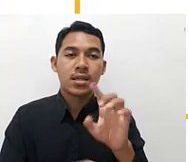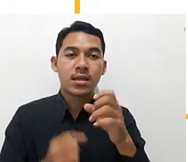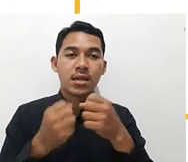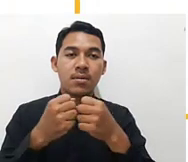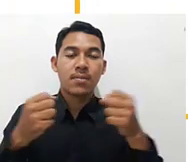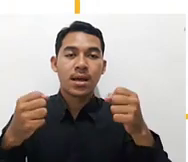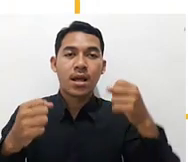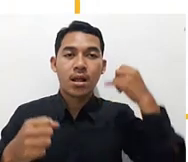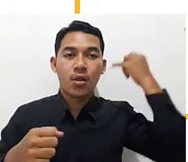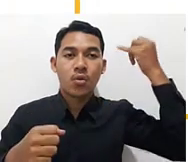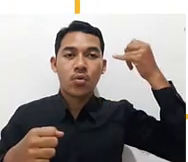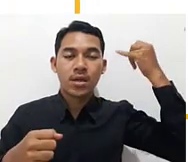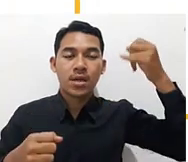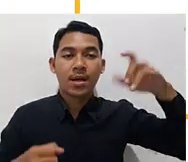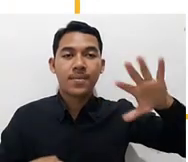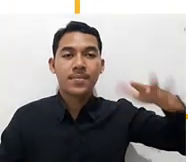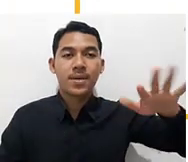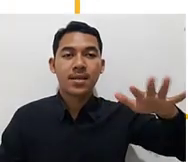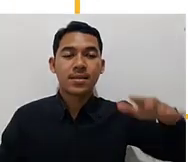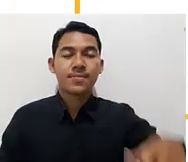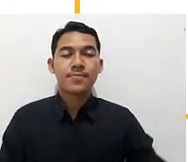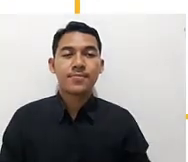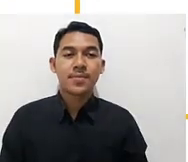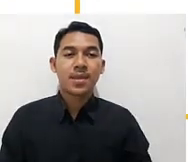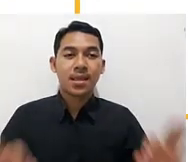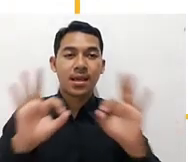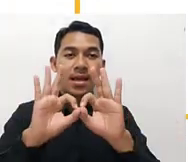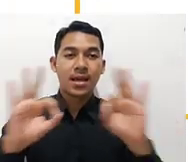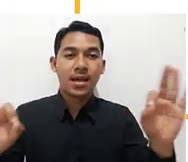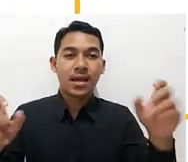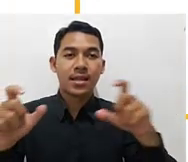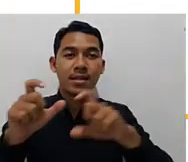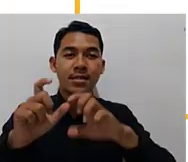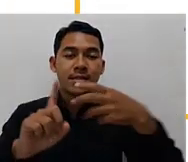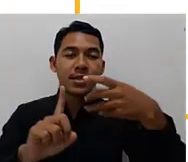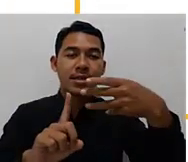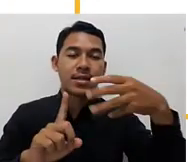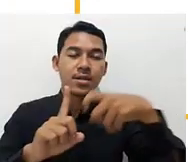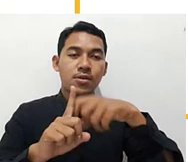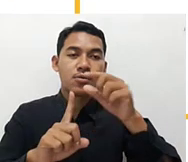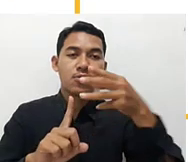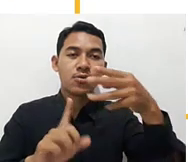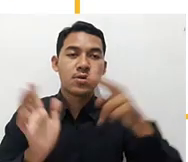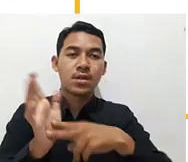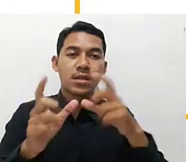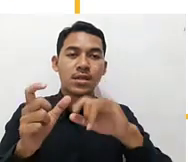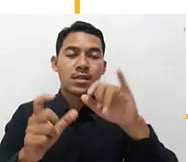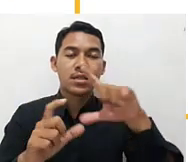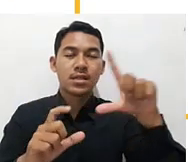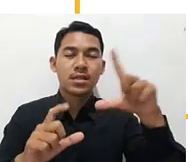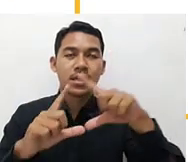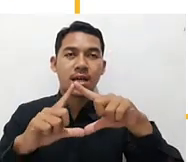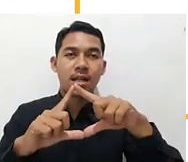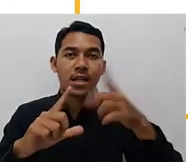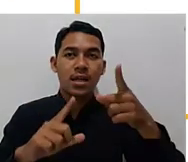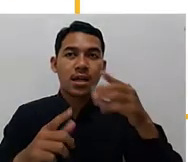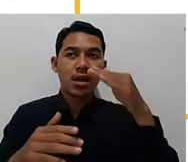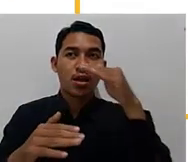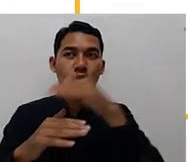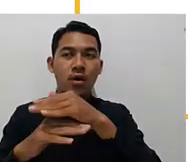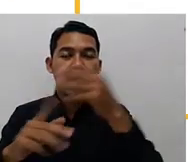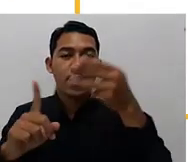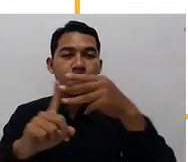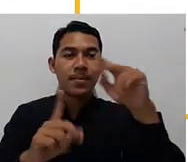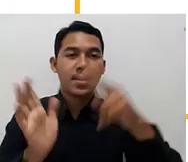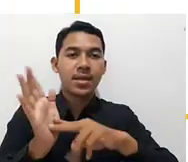biasa. Nah, rangkaian sekuensial ini tuh biasanya dapat menyimpan state biner sampai terjadi perubahan pada sinyal outputnya. Nah, biasanya juga